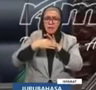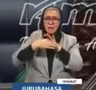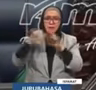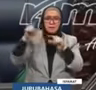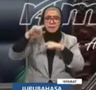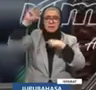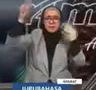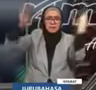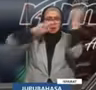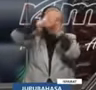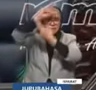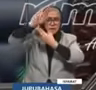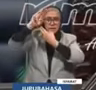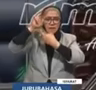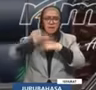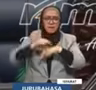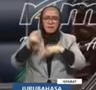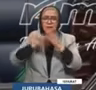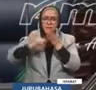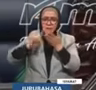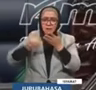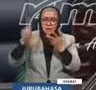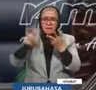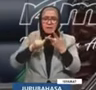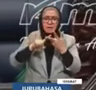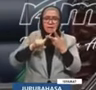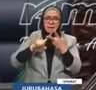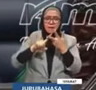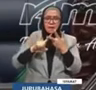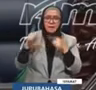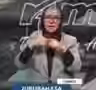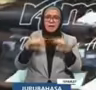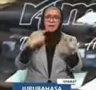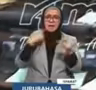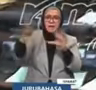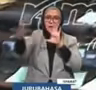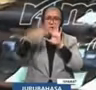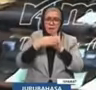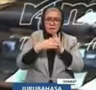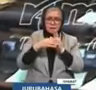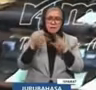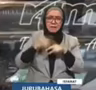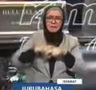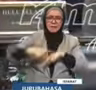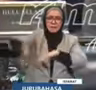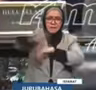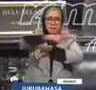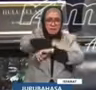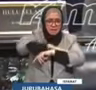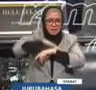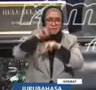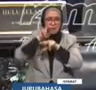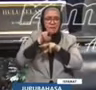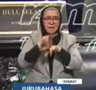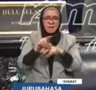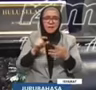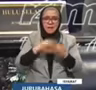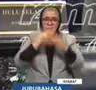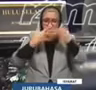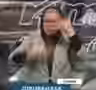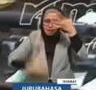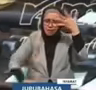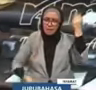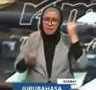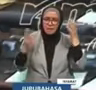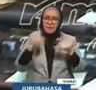dan saya bagi jaminan kepada dewan yang mulia ini bahwa apa yang kita lakukan ini melibatkan